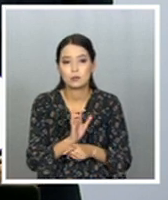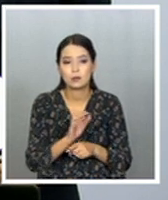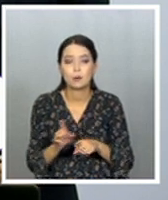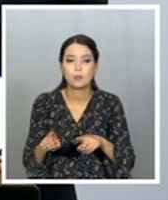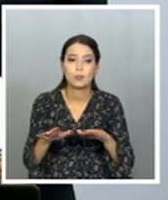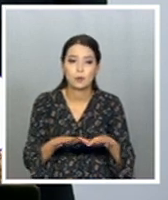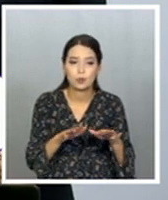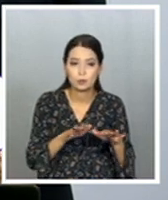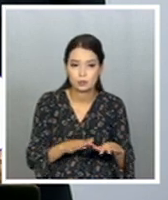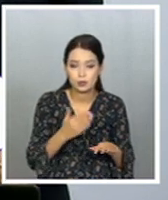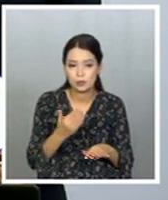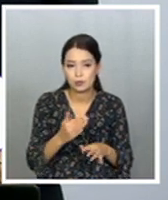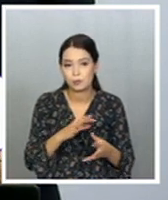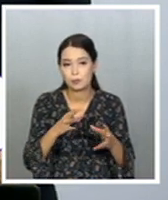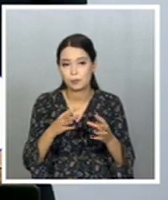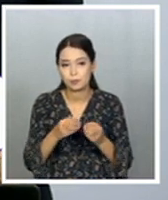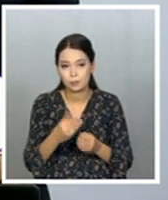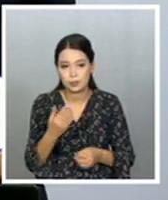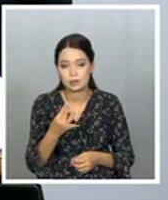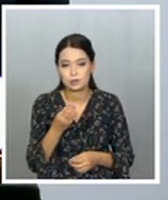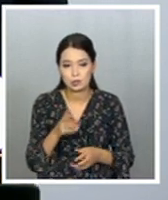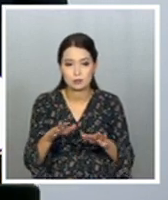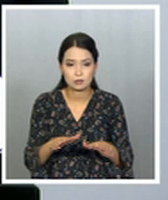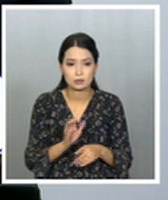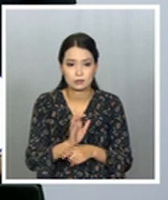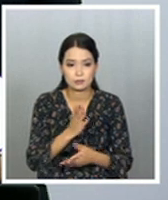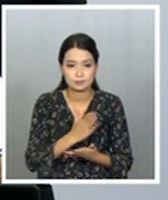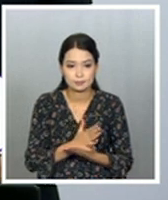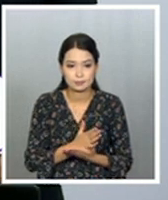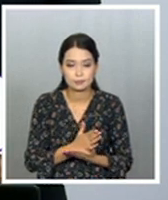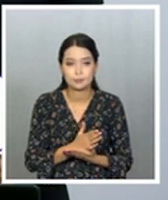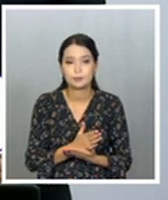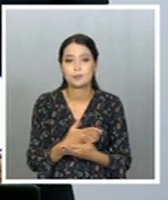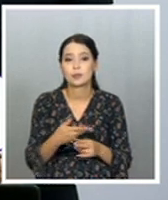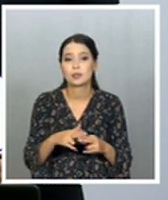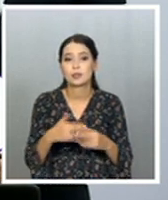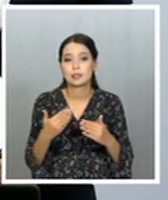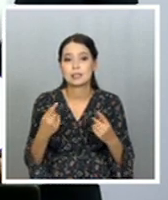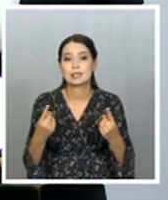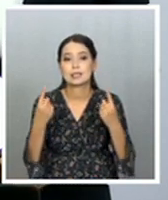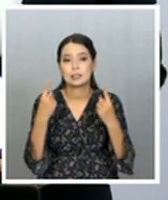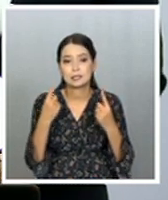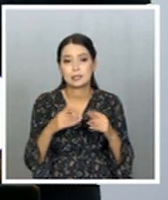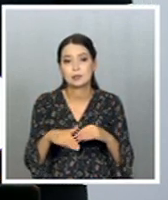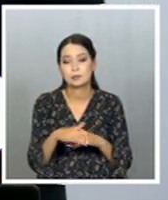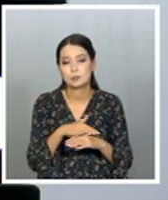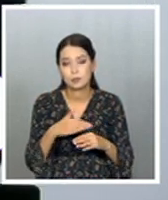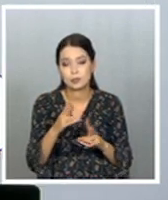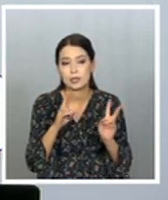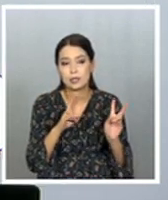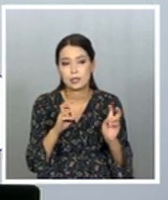Мыс өнеркәсібінің басты орталықтары шикізат көздеріне жақын орналасады. Оның ірі кен орындары атап кететін